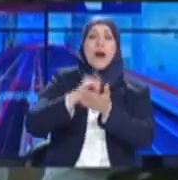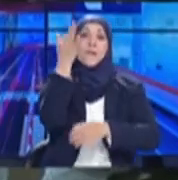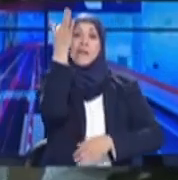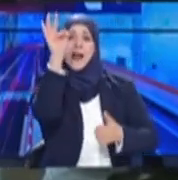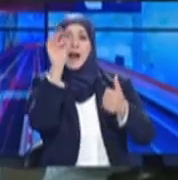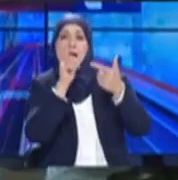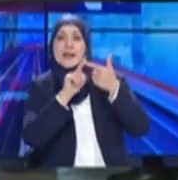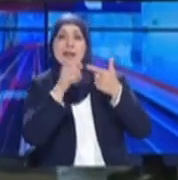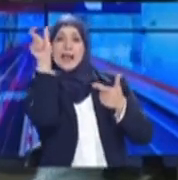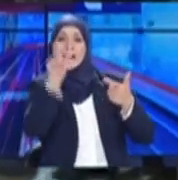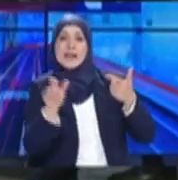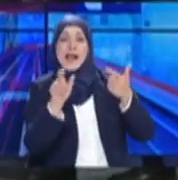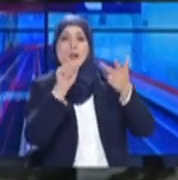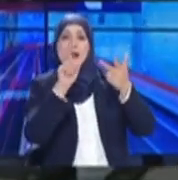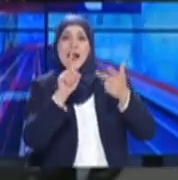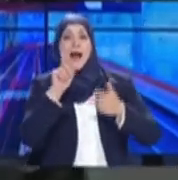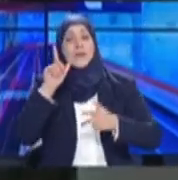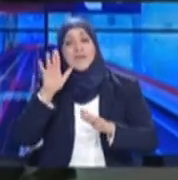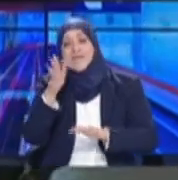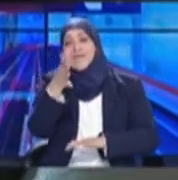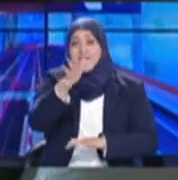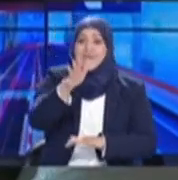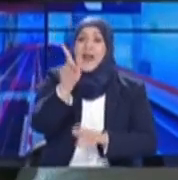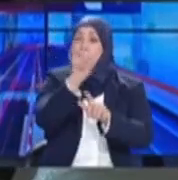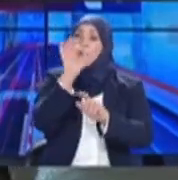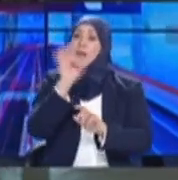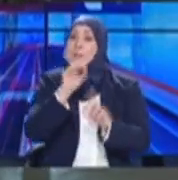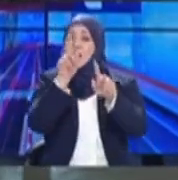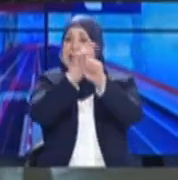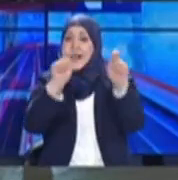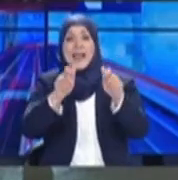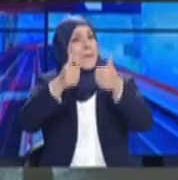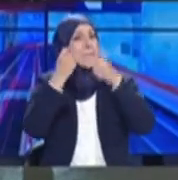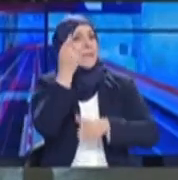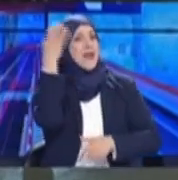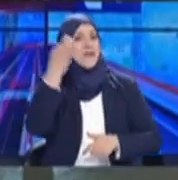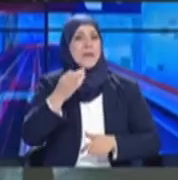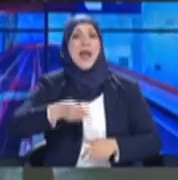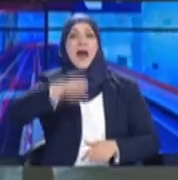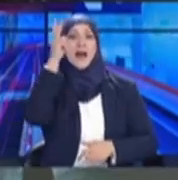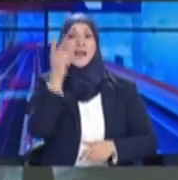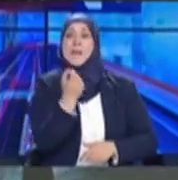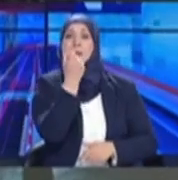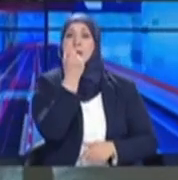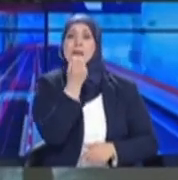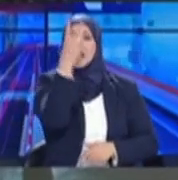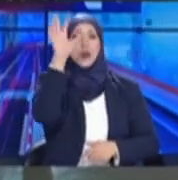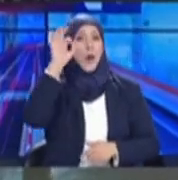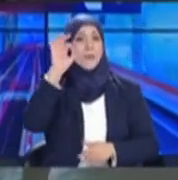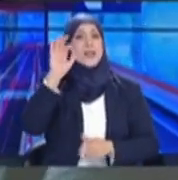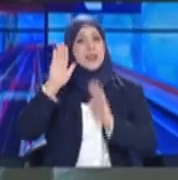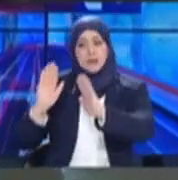وايطاليا لم يكن بالدرجه المطلوبه اكثر من مائتين وخمسين موجودين في الحجر الصحي